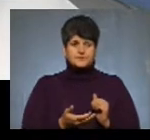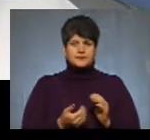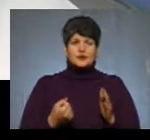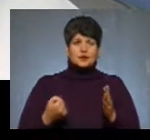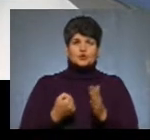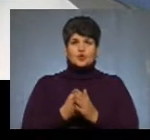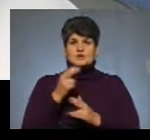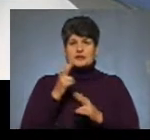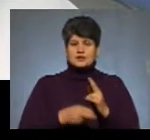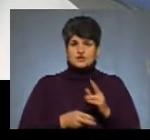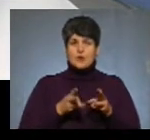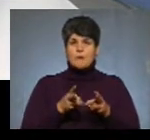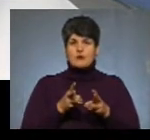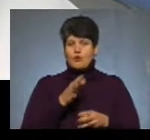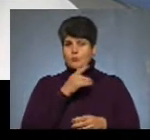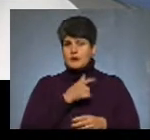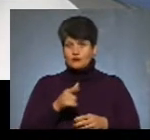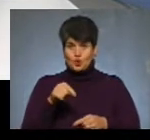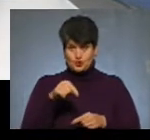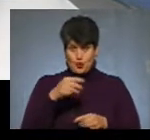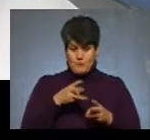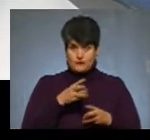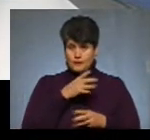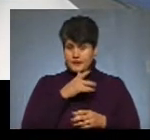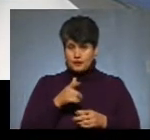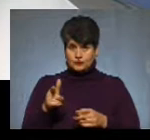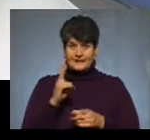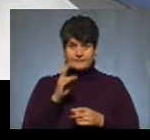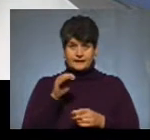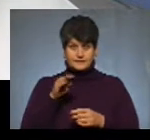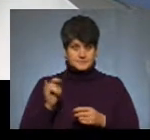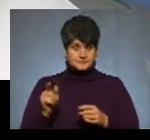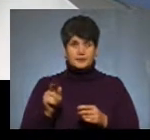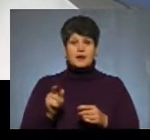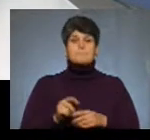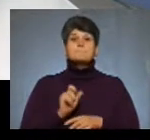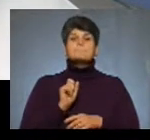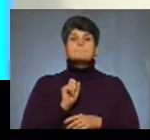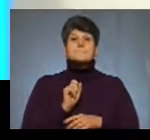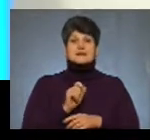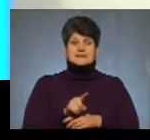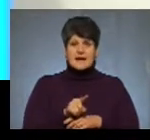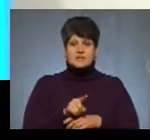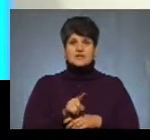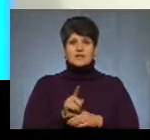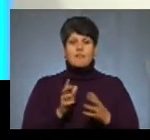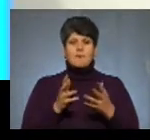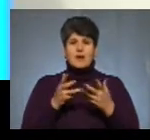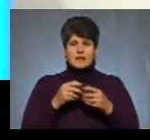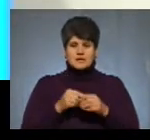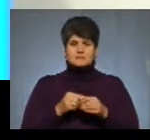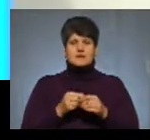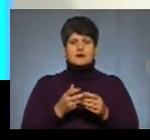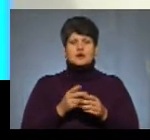до закінчення опалювального періоду, цього опалювального періоду. Друге, хочу зазначити, що в призначенні, в самому механізмі призначення